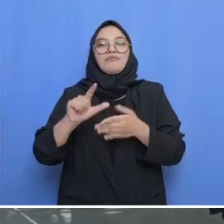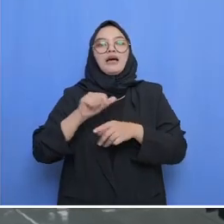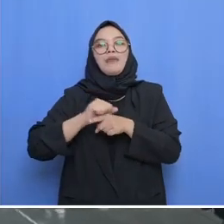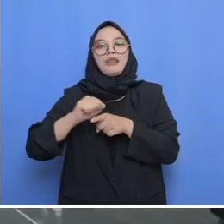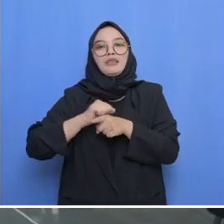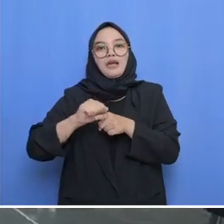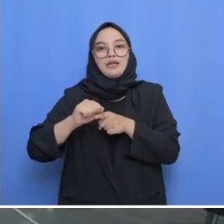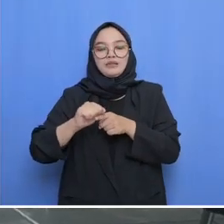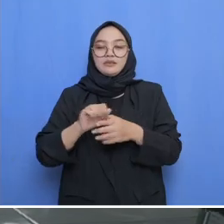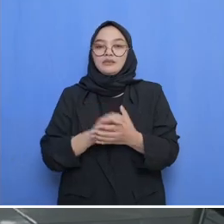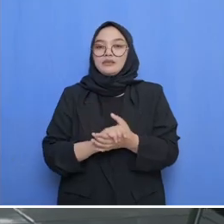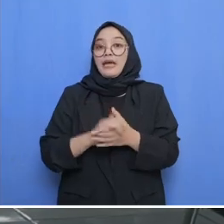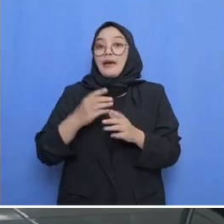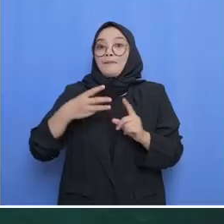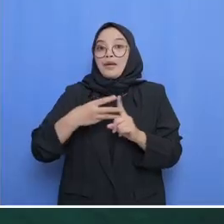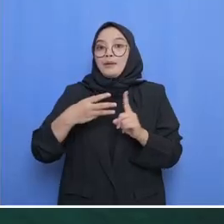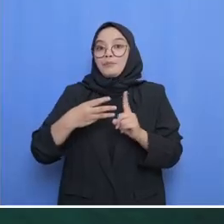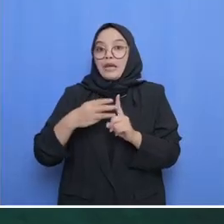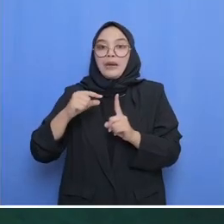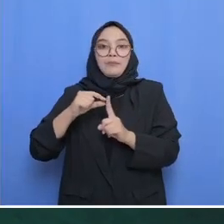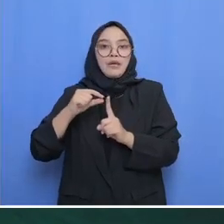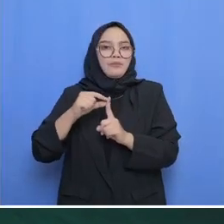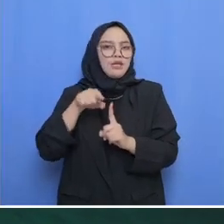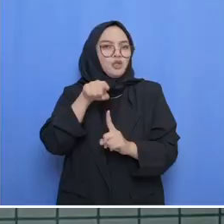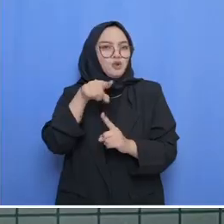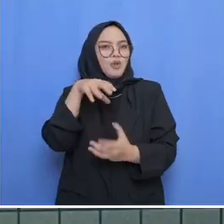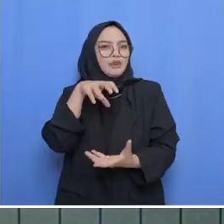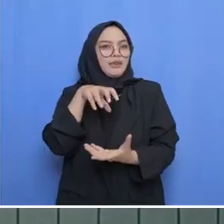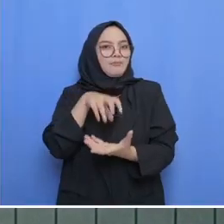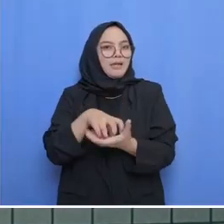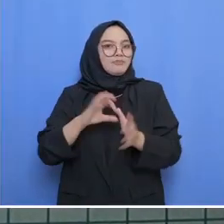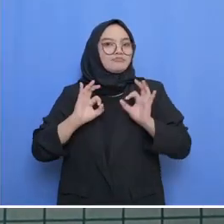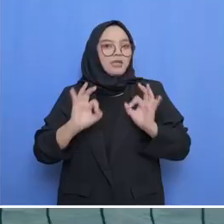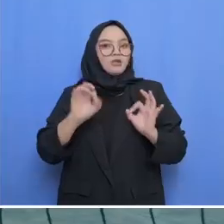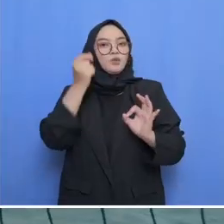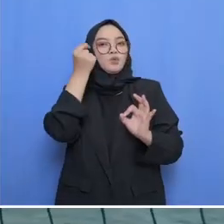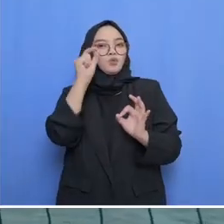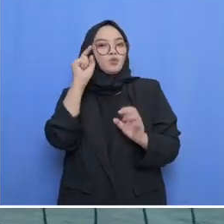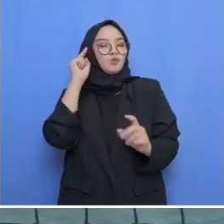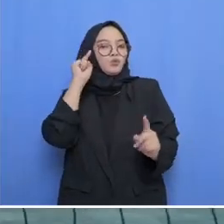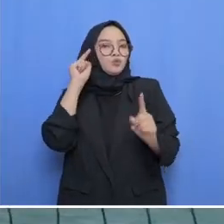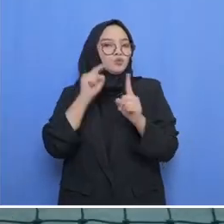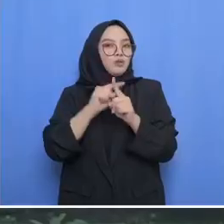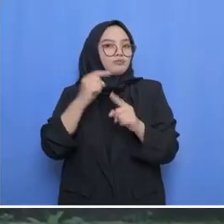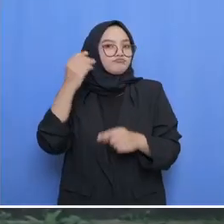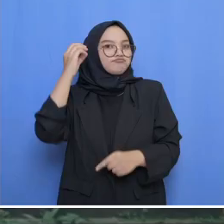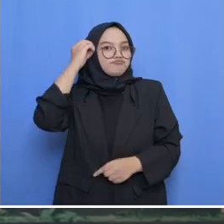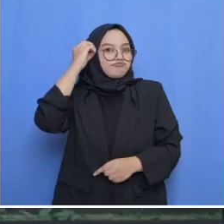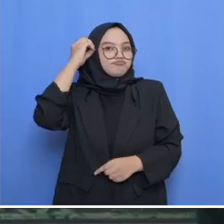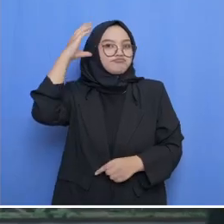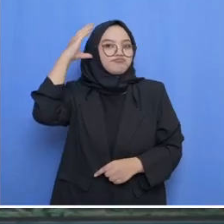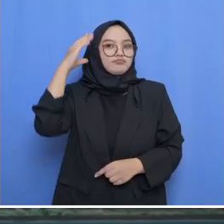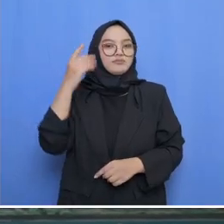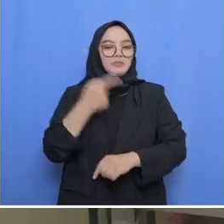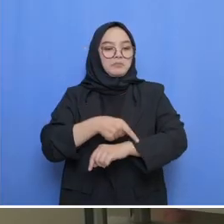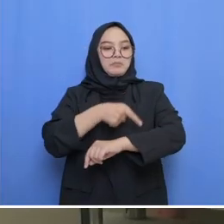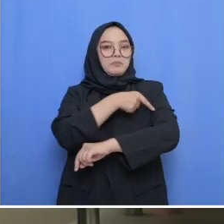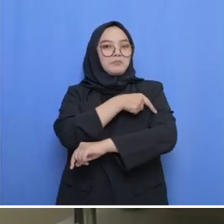pelatihan. Menjadikan Balai Besar Pelatihan Peternakan Batu sebagai tempat yang tepat dalam meningkatkan